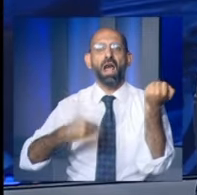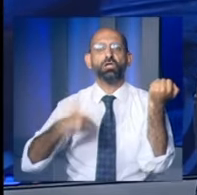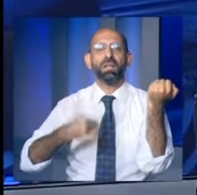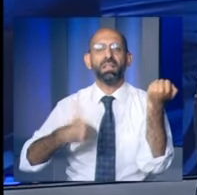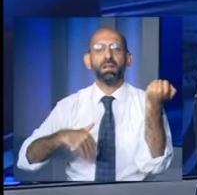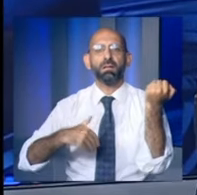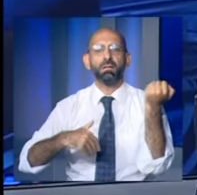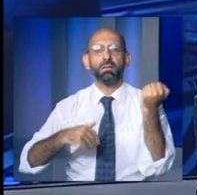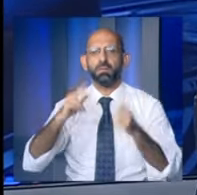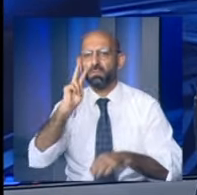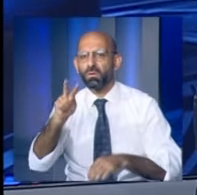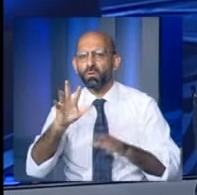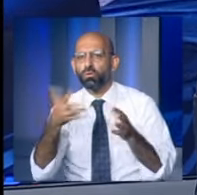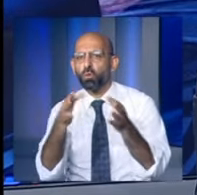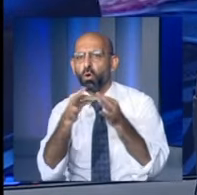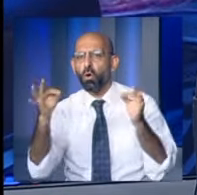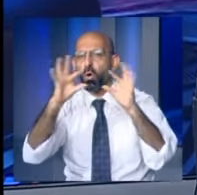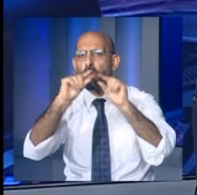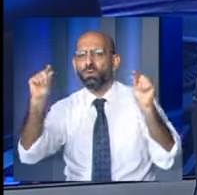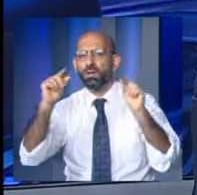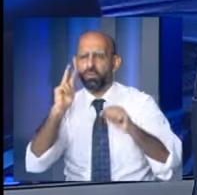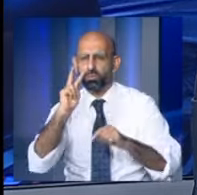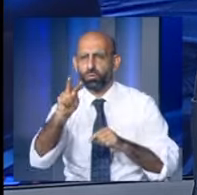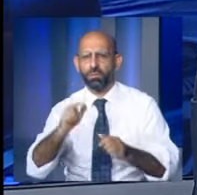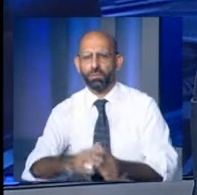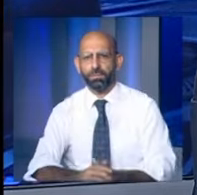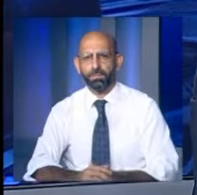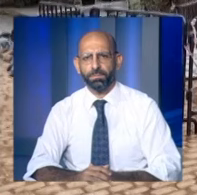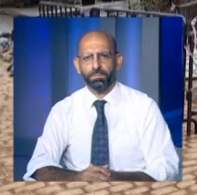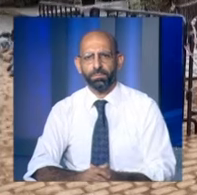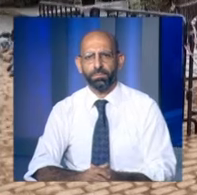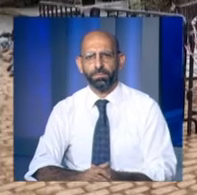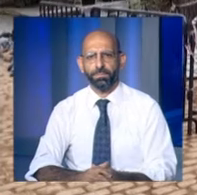الأرجنتين تتجنب سرقة القرن بالمصادفة، شو القصة؟